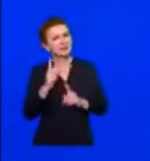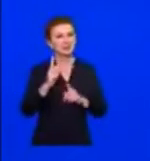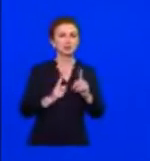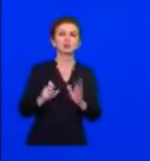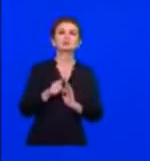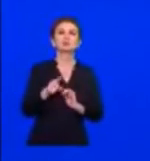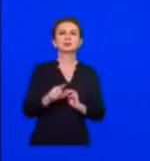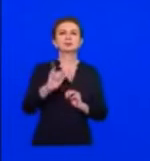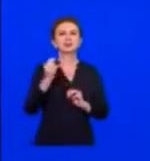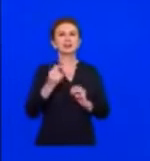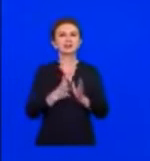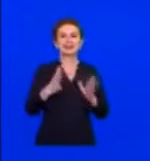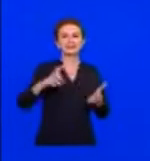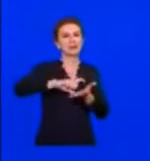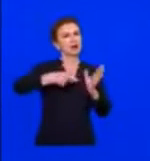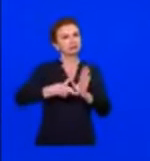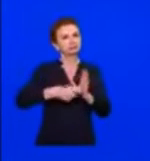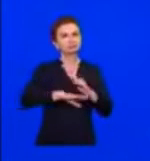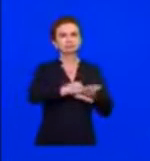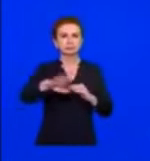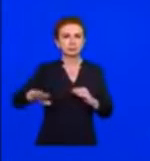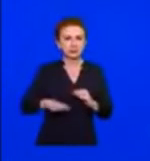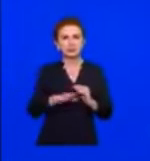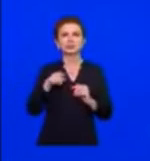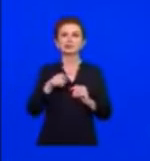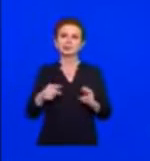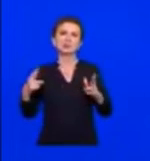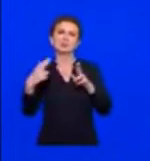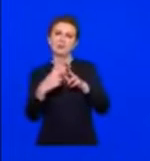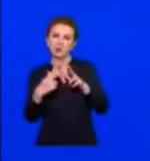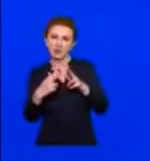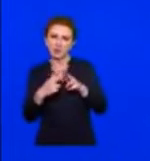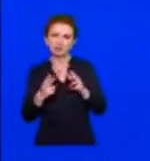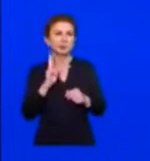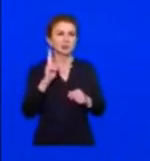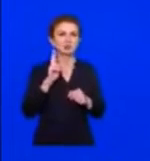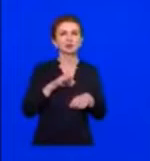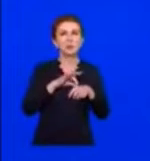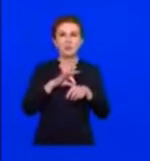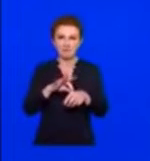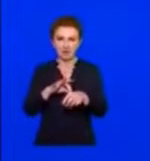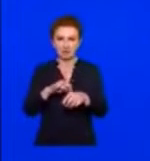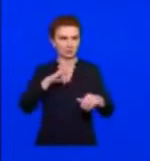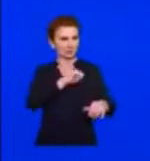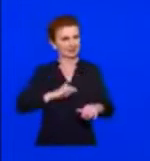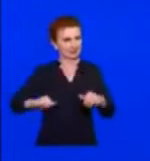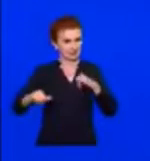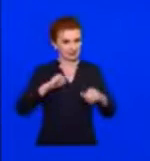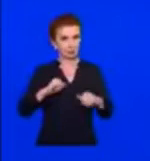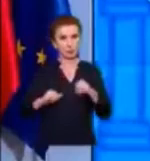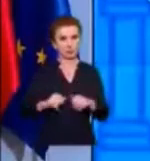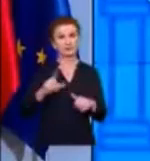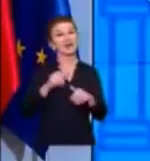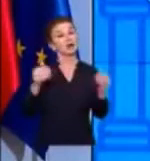jakie są wnętrza i w dialogu z organami założycielskimi, z organami prowadzącymi, ale